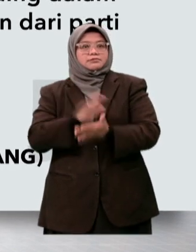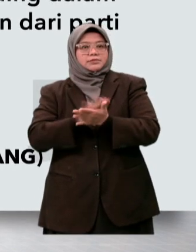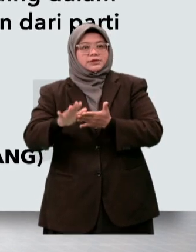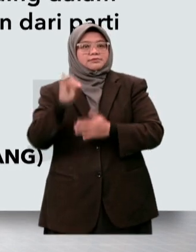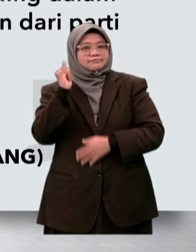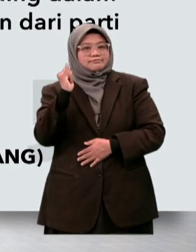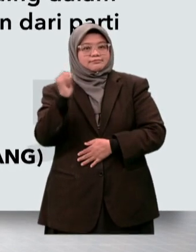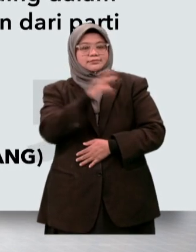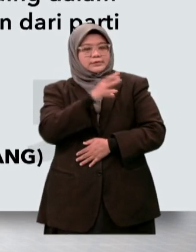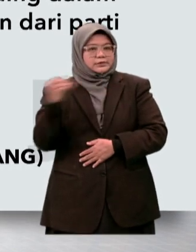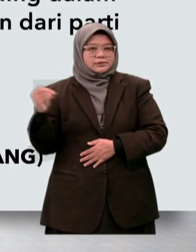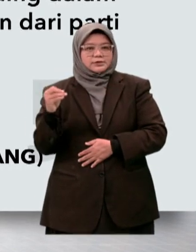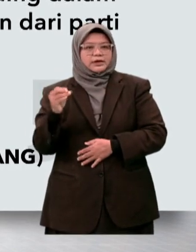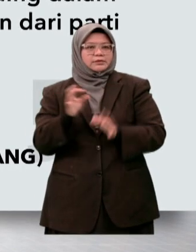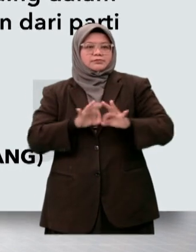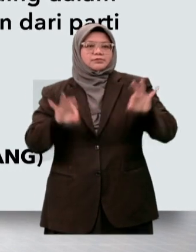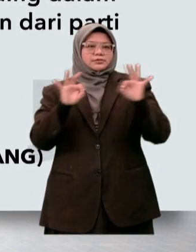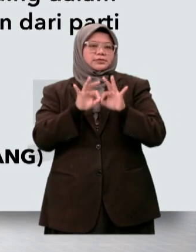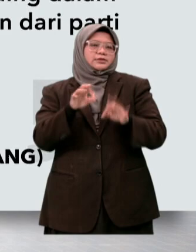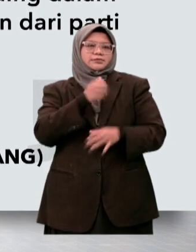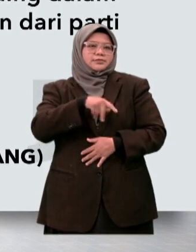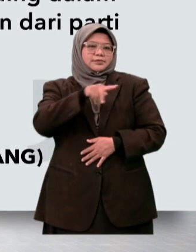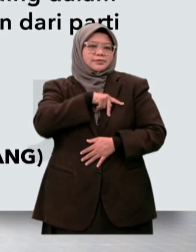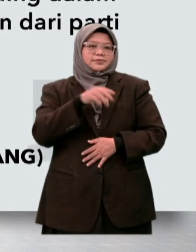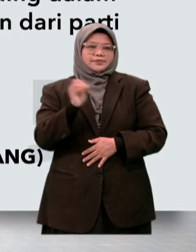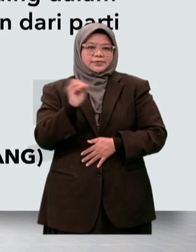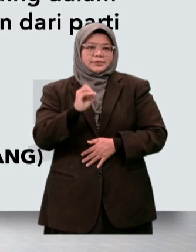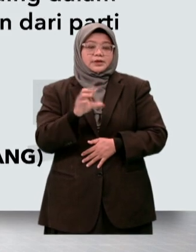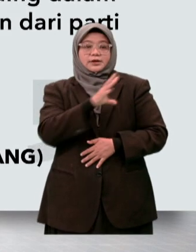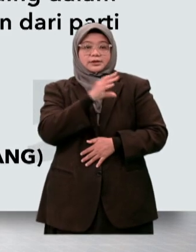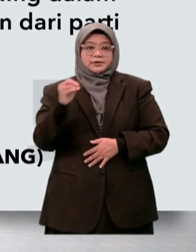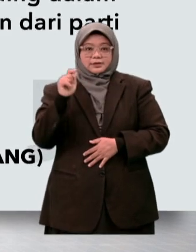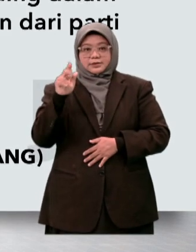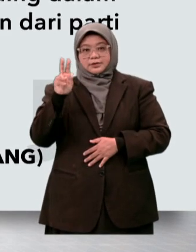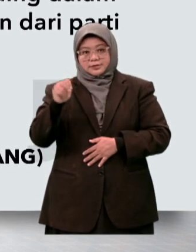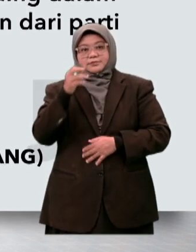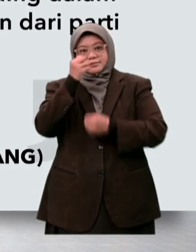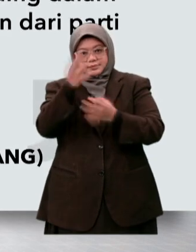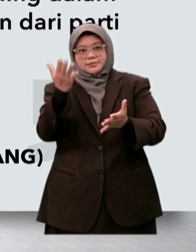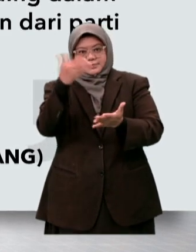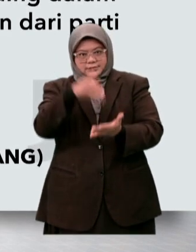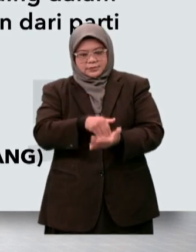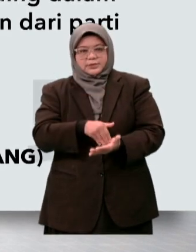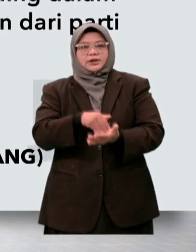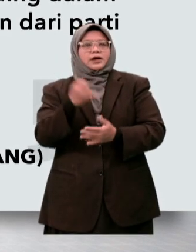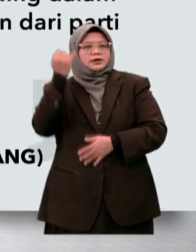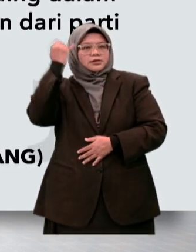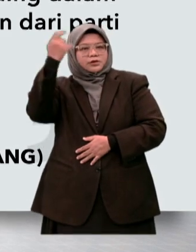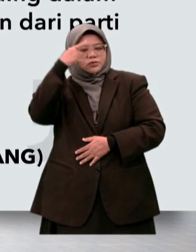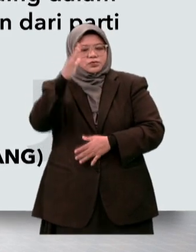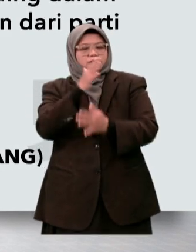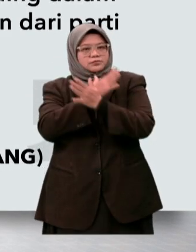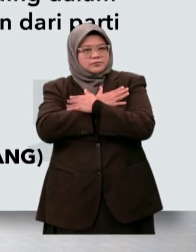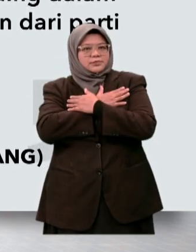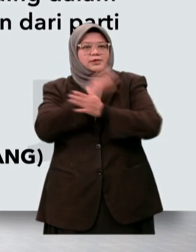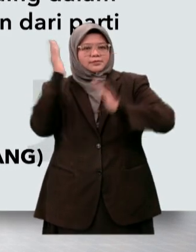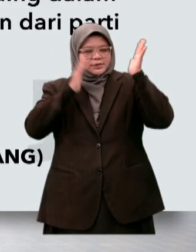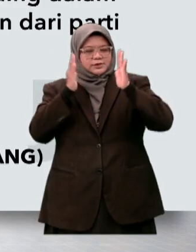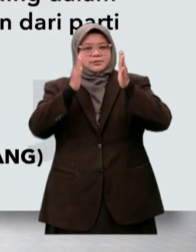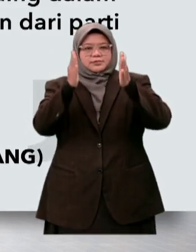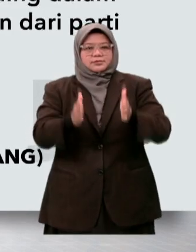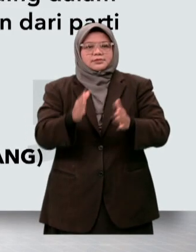dan tidak berkepentingan pribadi Tanpa beliau lagi tidak ada ideologi bagi mereka selain daripada cinta pada negara bangsa